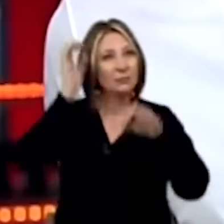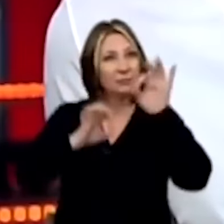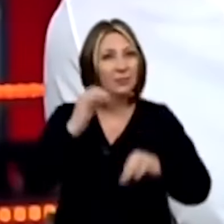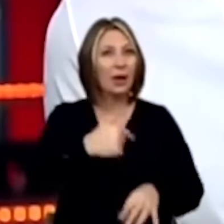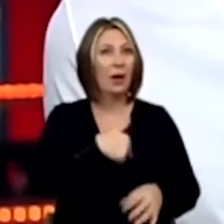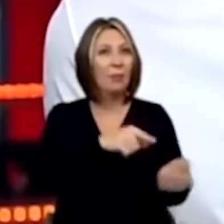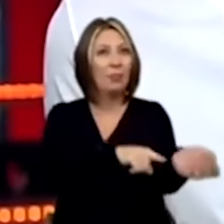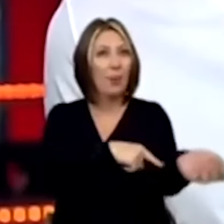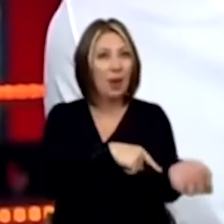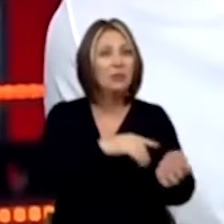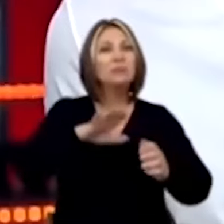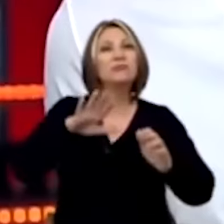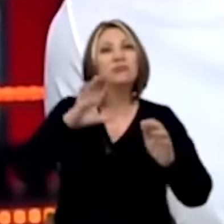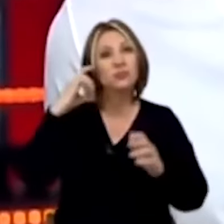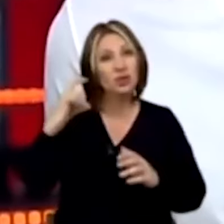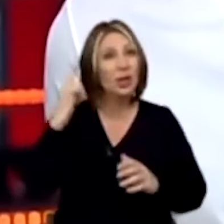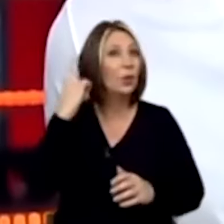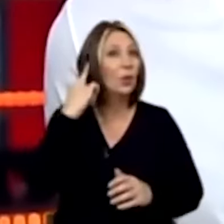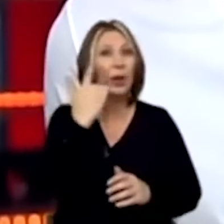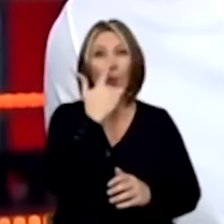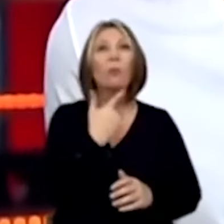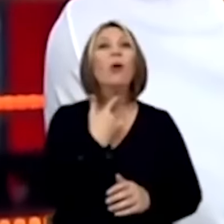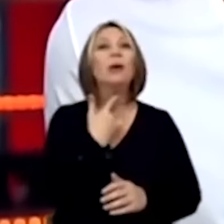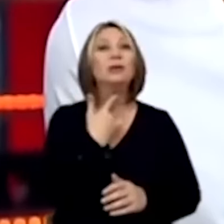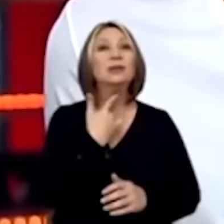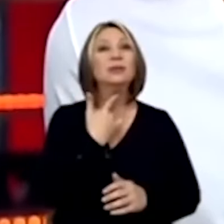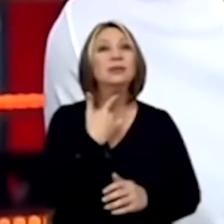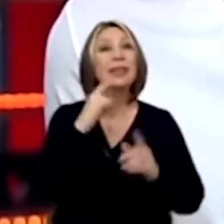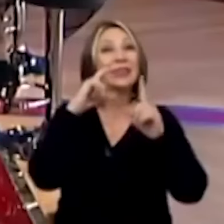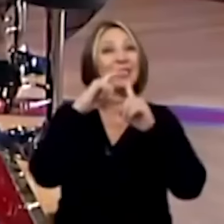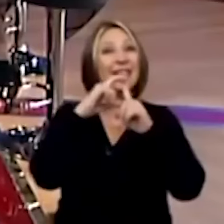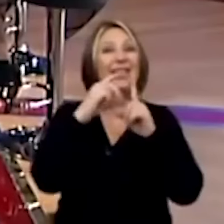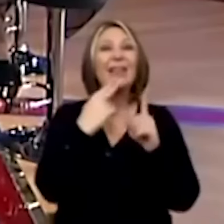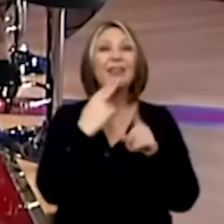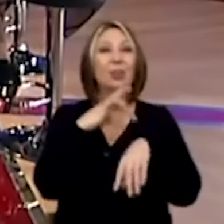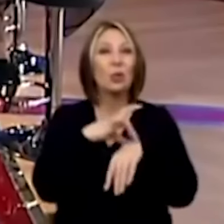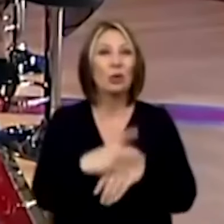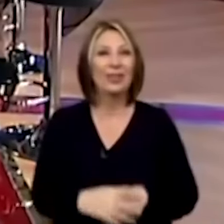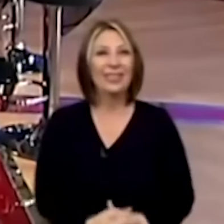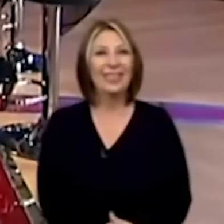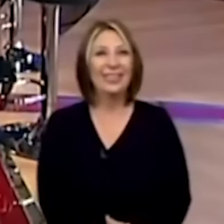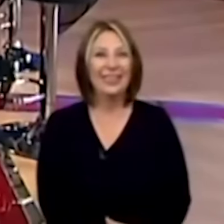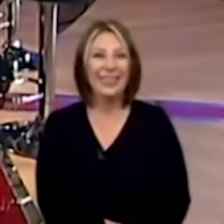Kalp damar cerrahisi. C. Kulak burunlu boğaz. D. Jinekoloji.